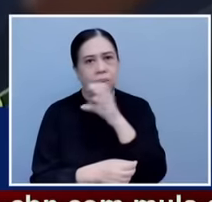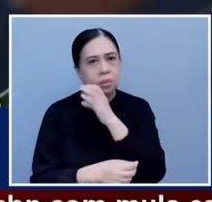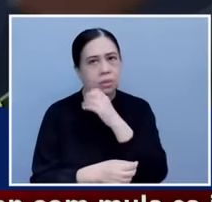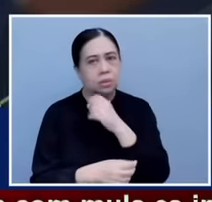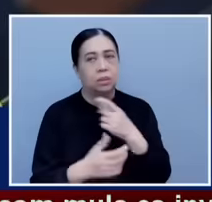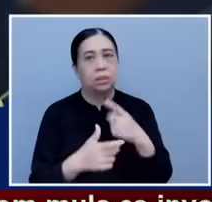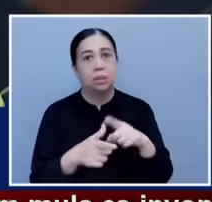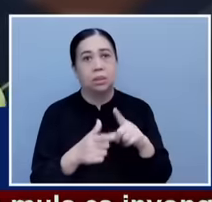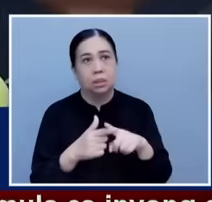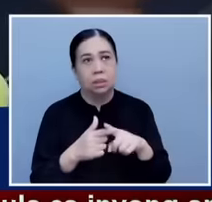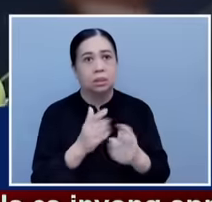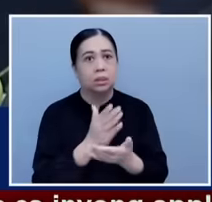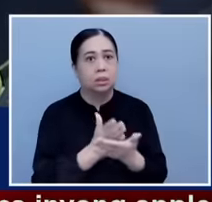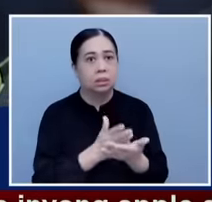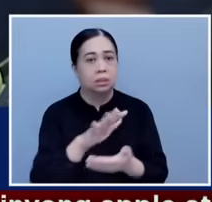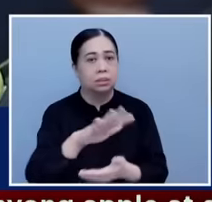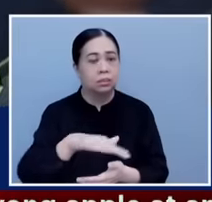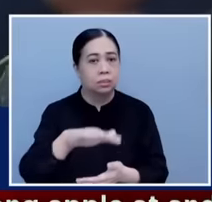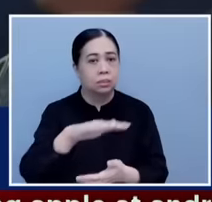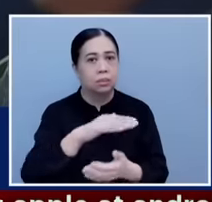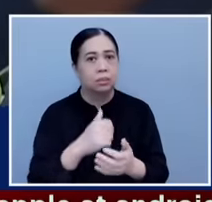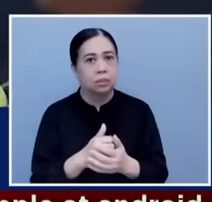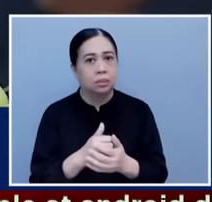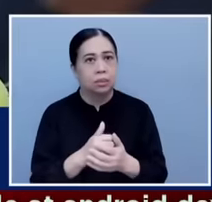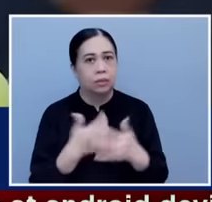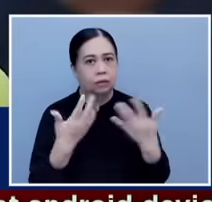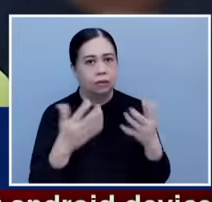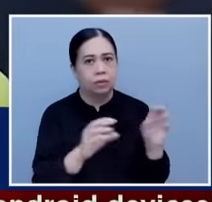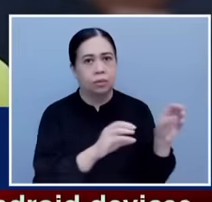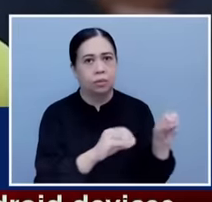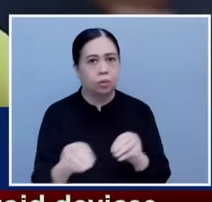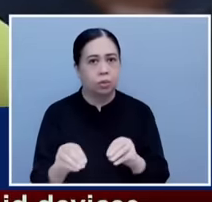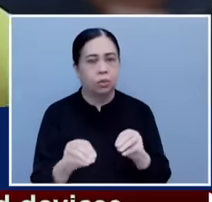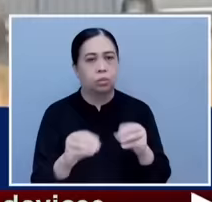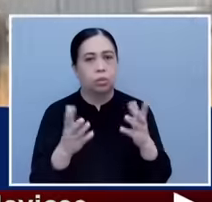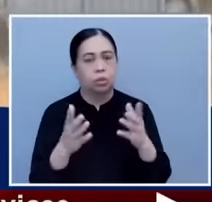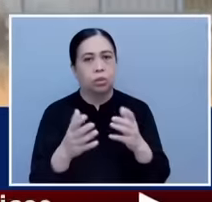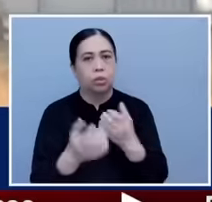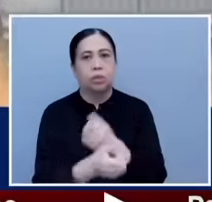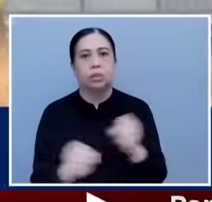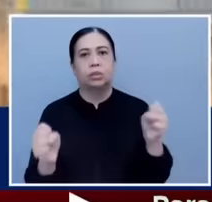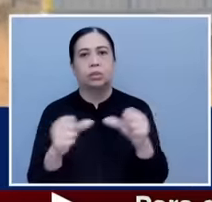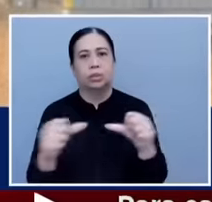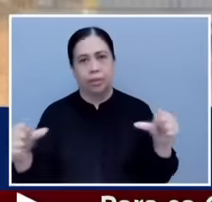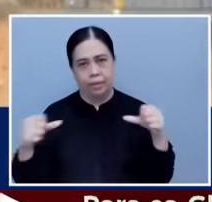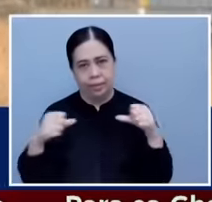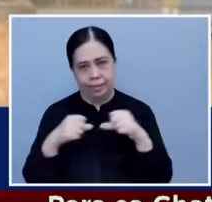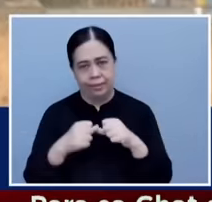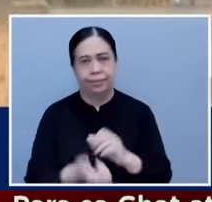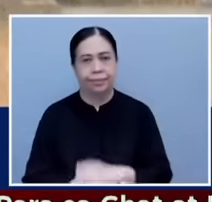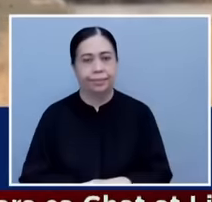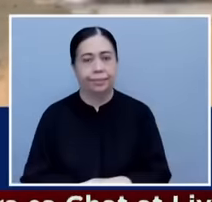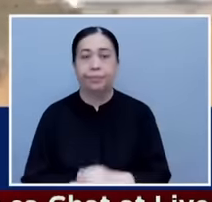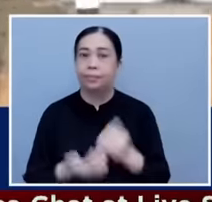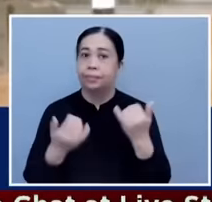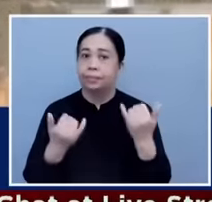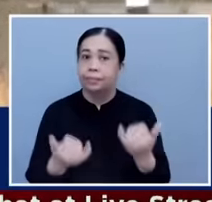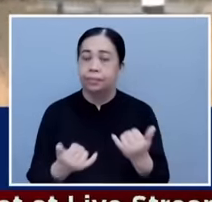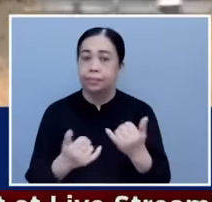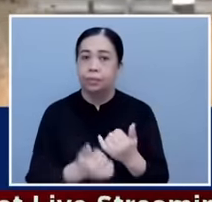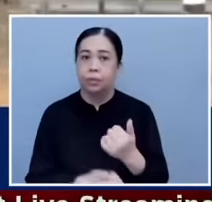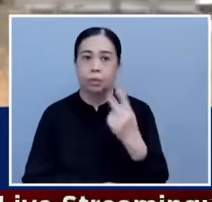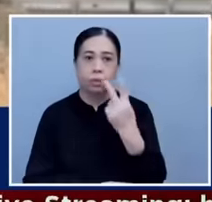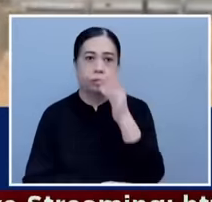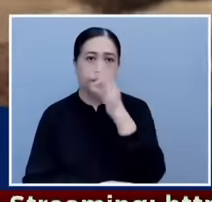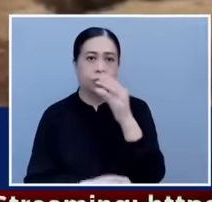then for some of them, ay nailikas sa rescue area. Sa ngayon, 2 Pilipino